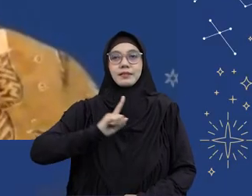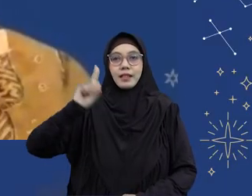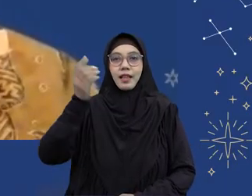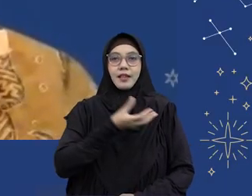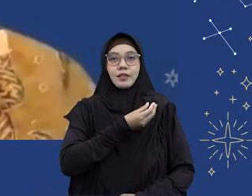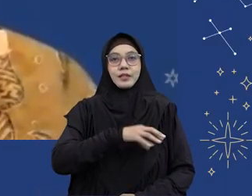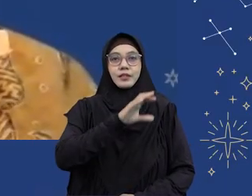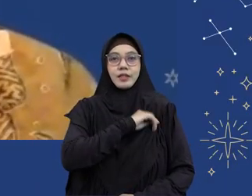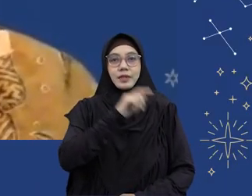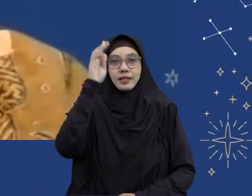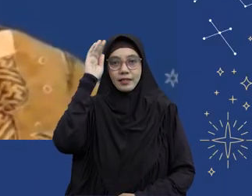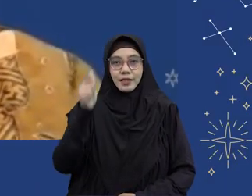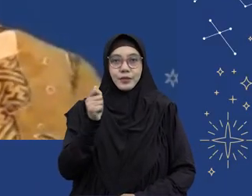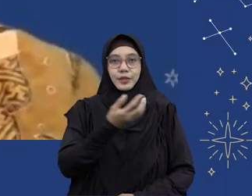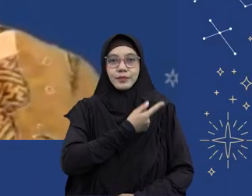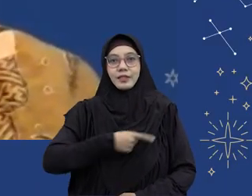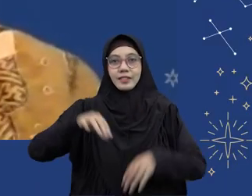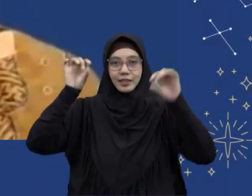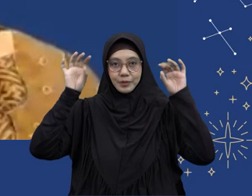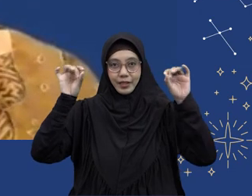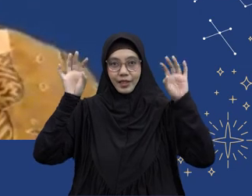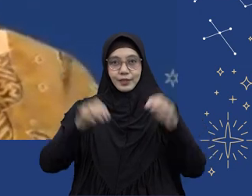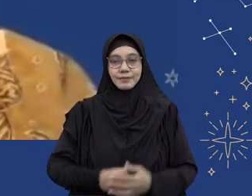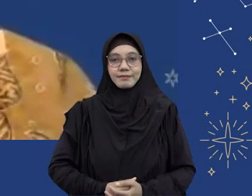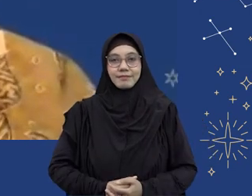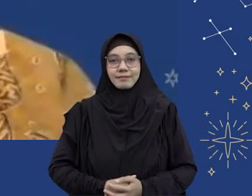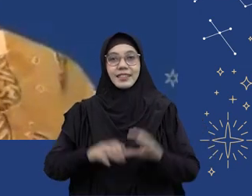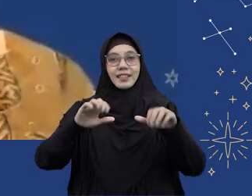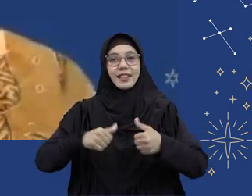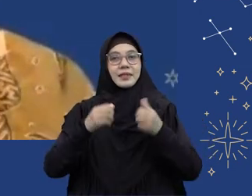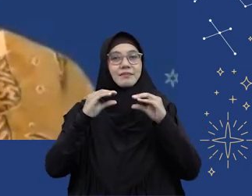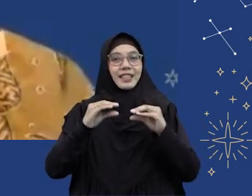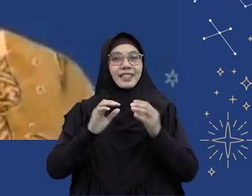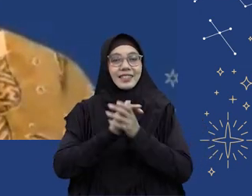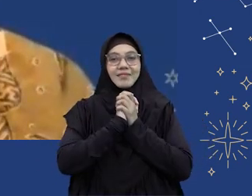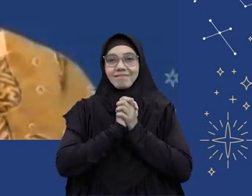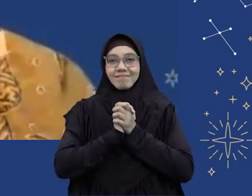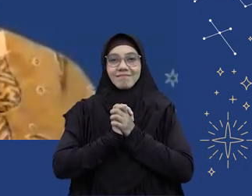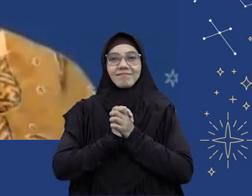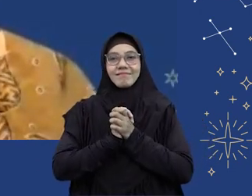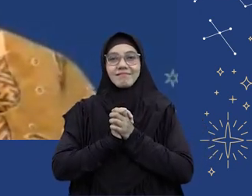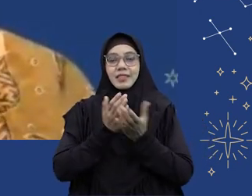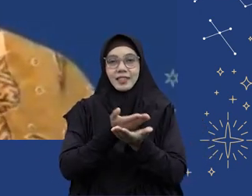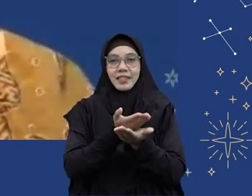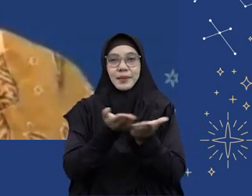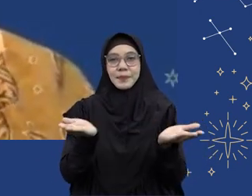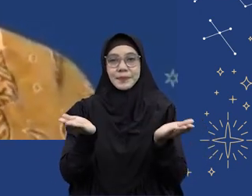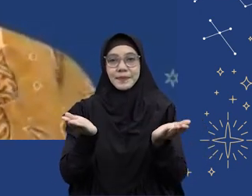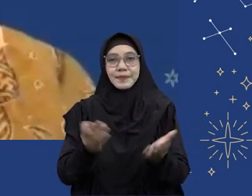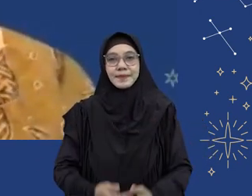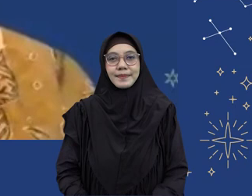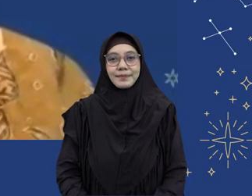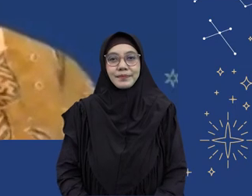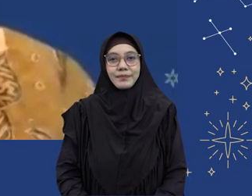Assalamualaikum warahmatullahi wabarakatuh Selamat pagi dan salam sejahtera yang buat kita semua